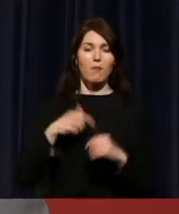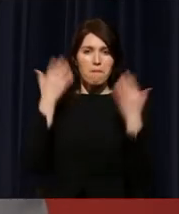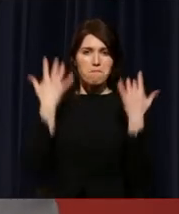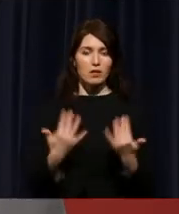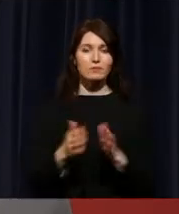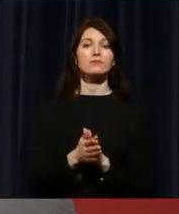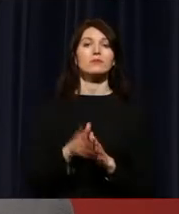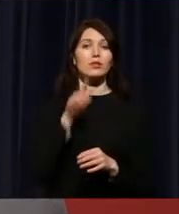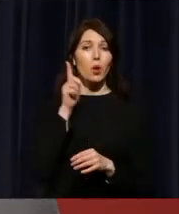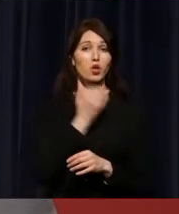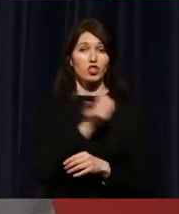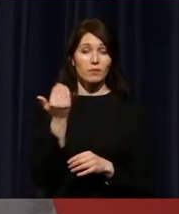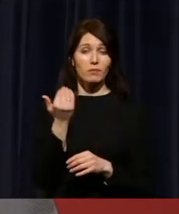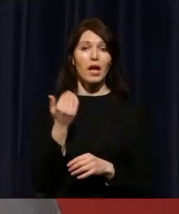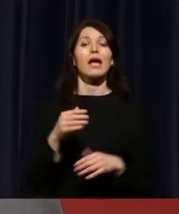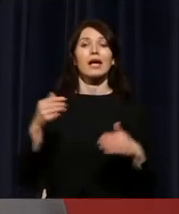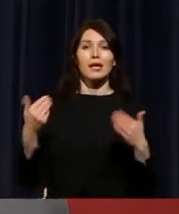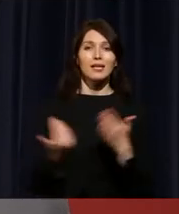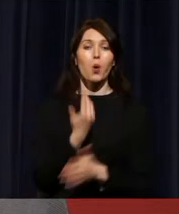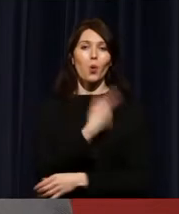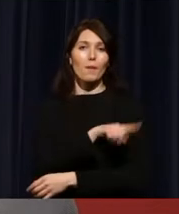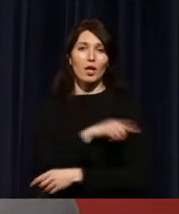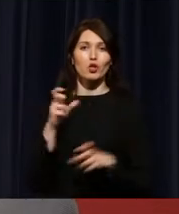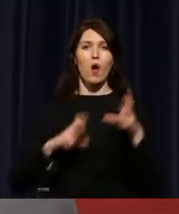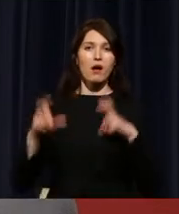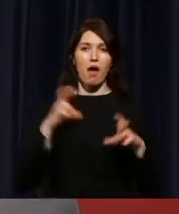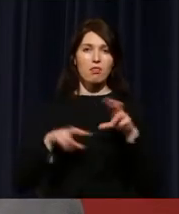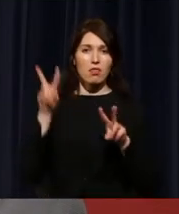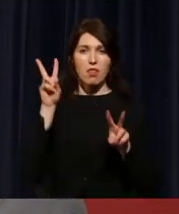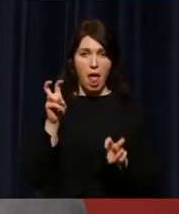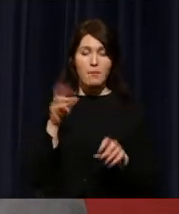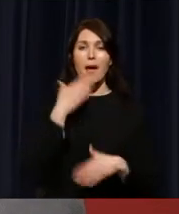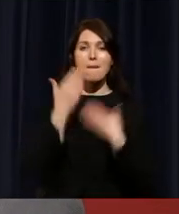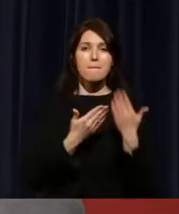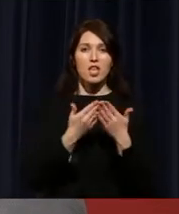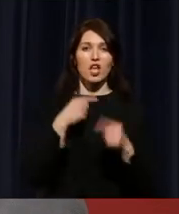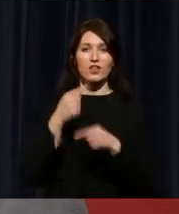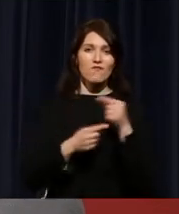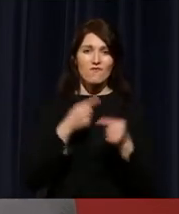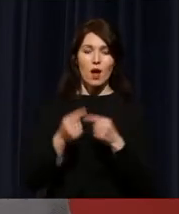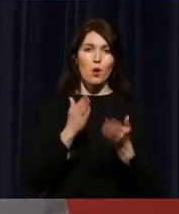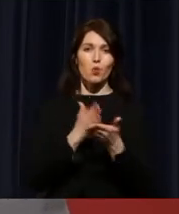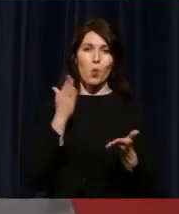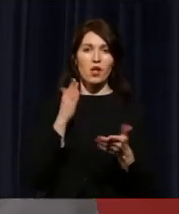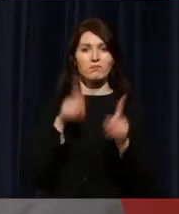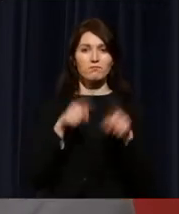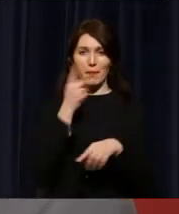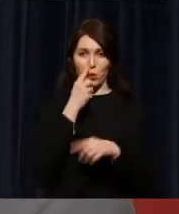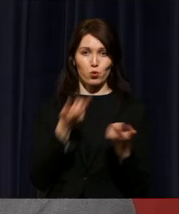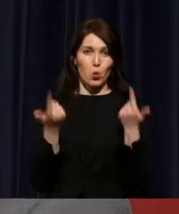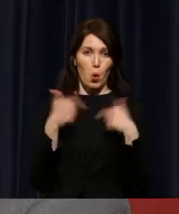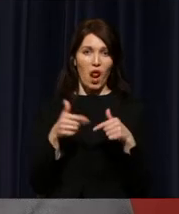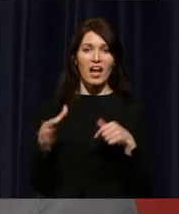pasākumu jauniešiem, kas saucās Jauno mediķu akadēmija, uz kuru pieteikšanās vienmēr norit pāris minūšu